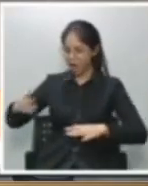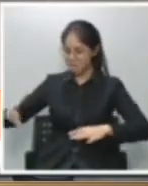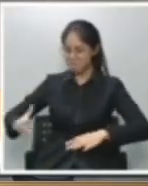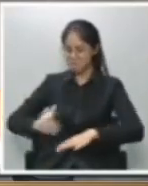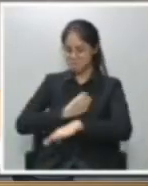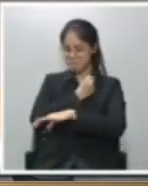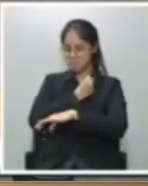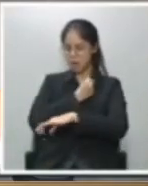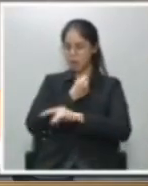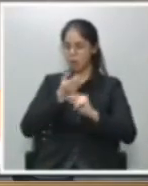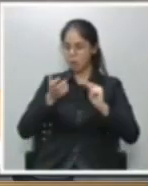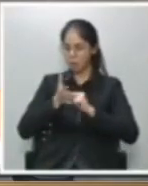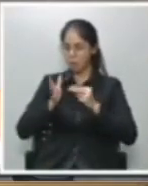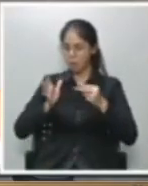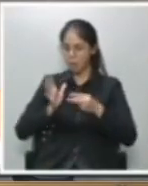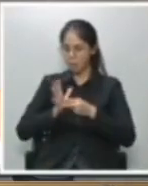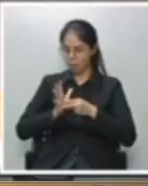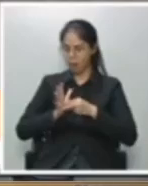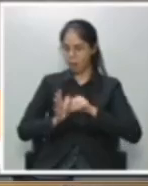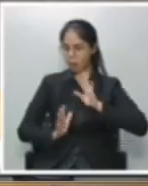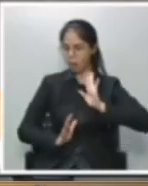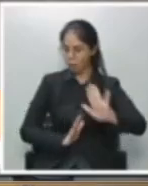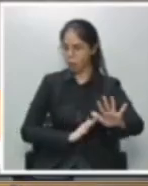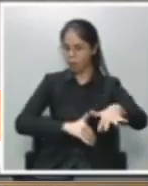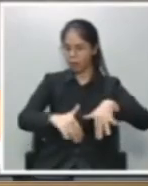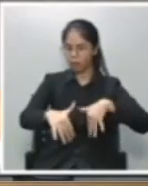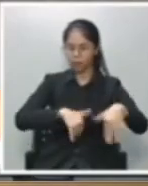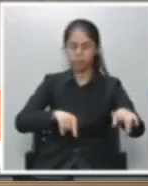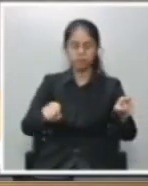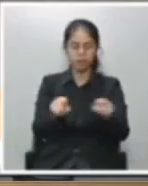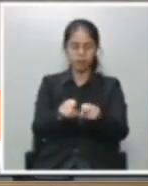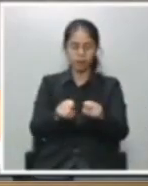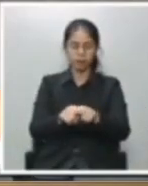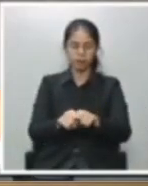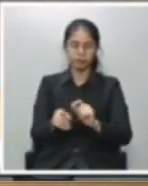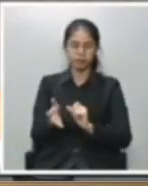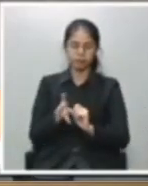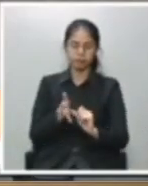นกฎหมายต้องลงโทษได้สิ่งนี้จะแก้ยังไง